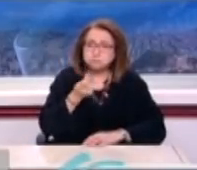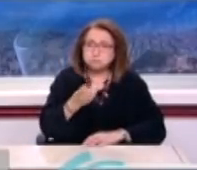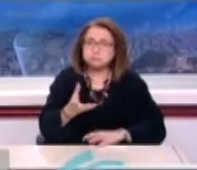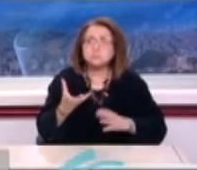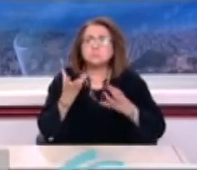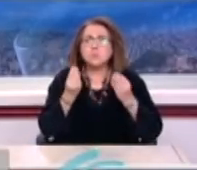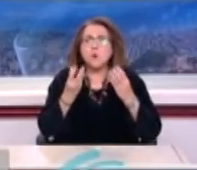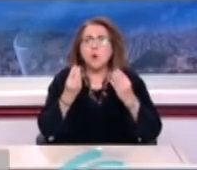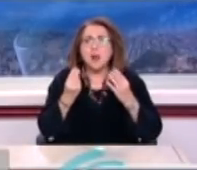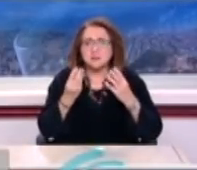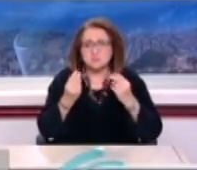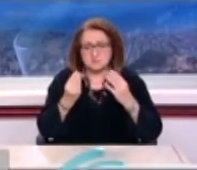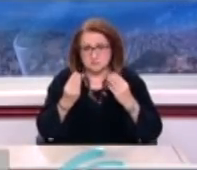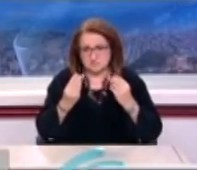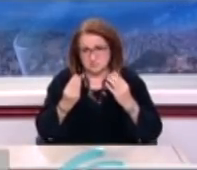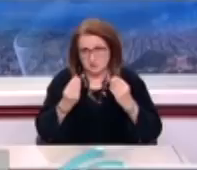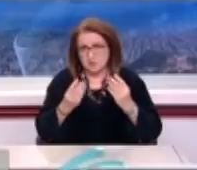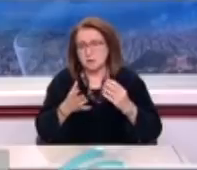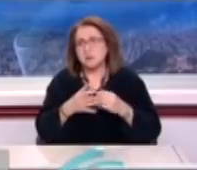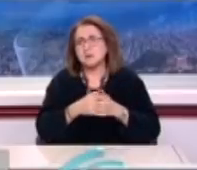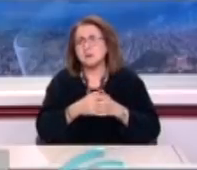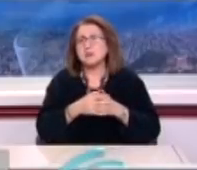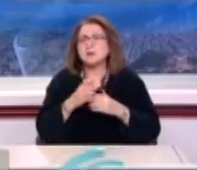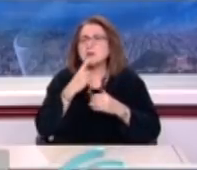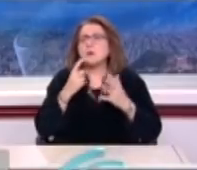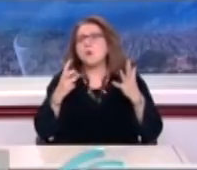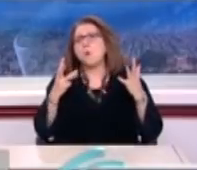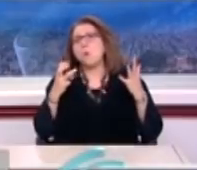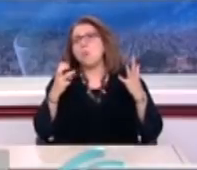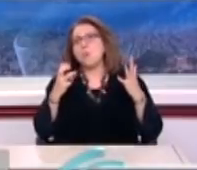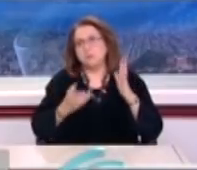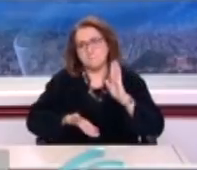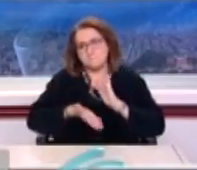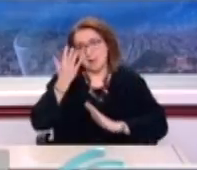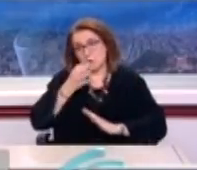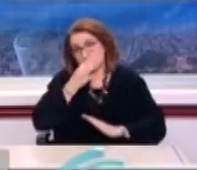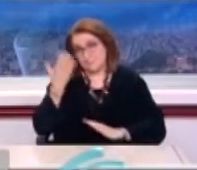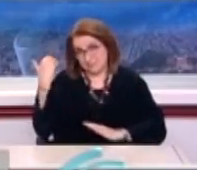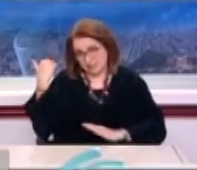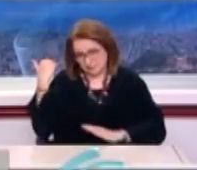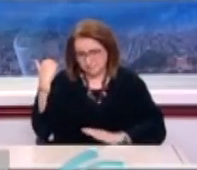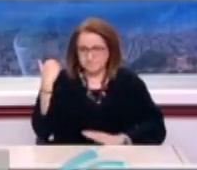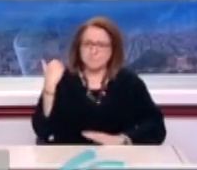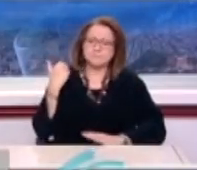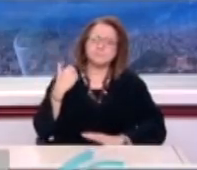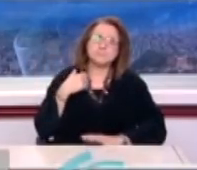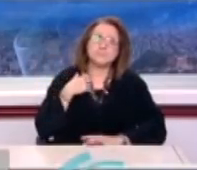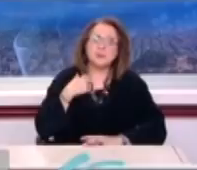ήδη πολύ μεγάλος και θα συνεχίζει να αυξάνεται, όσο οι